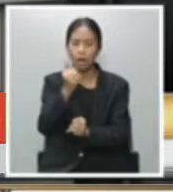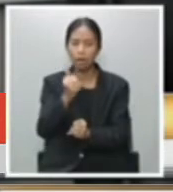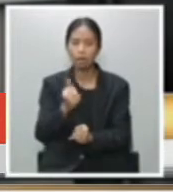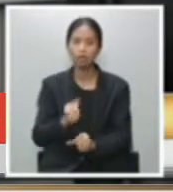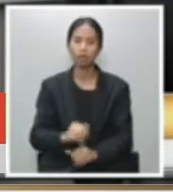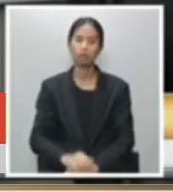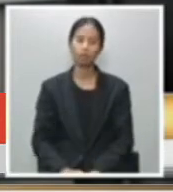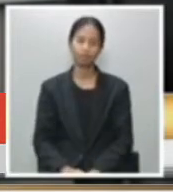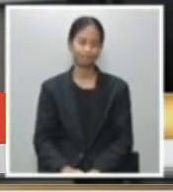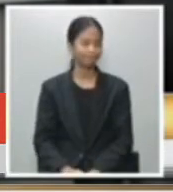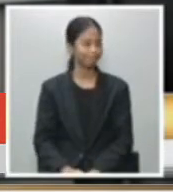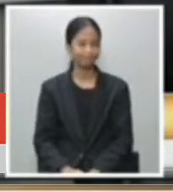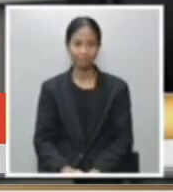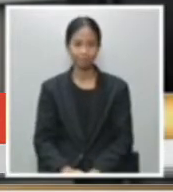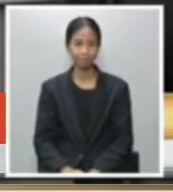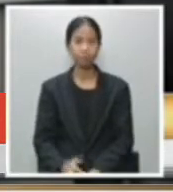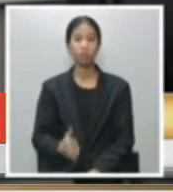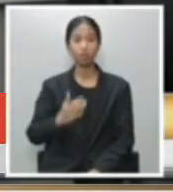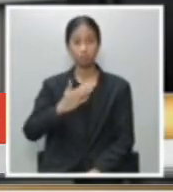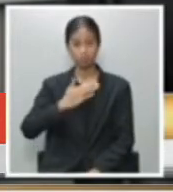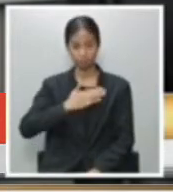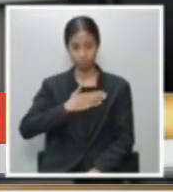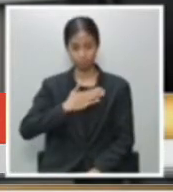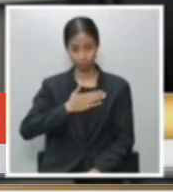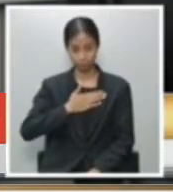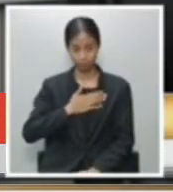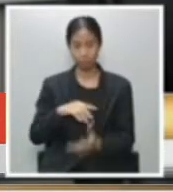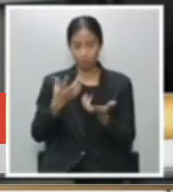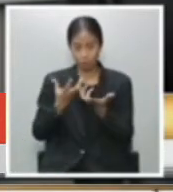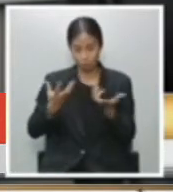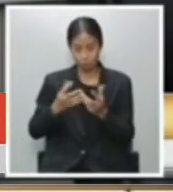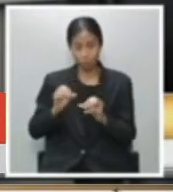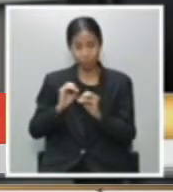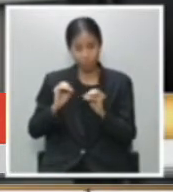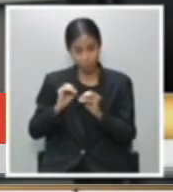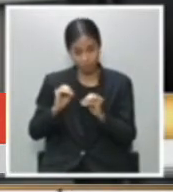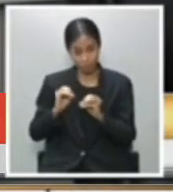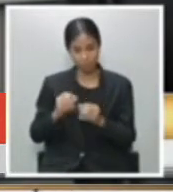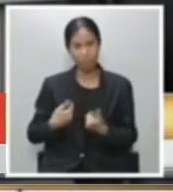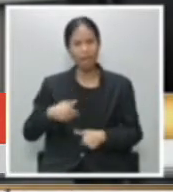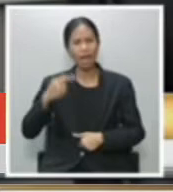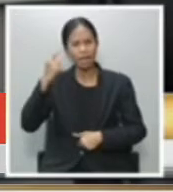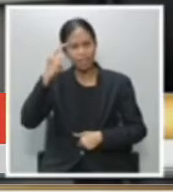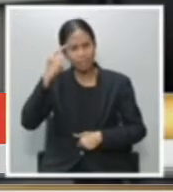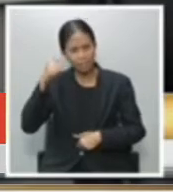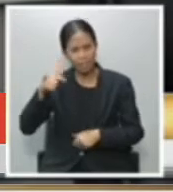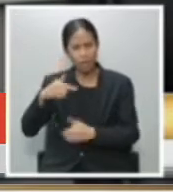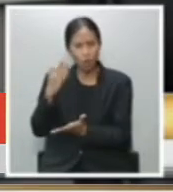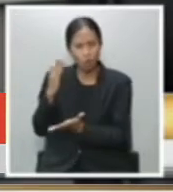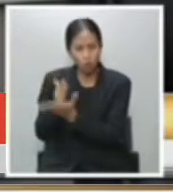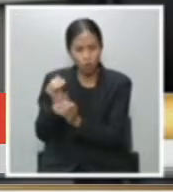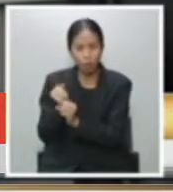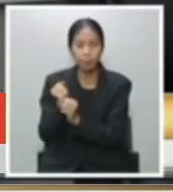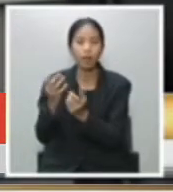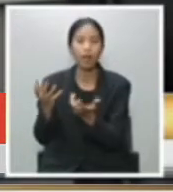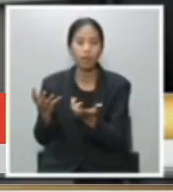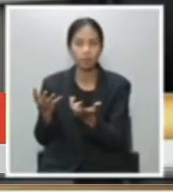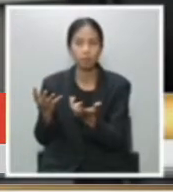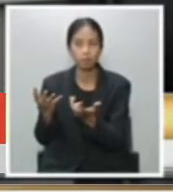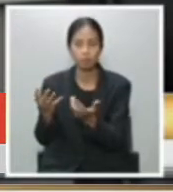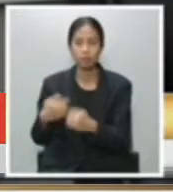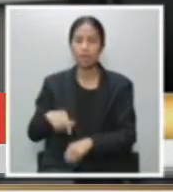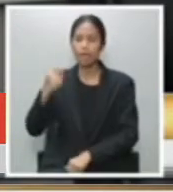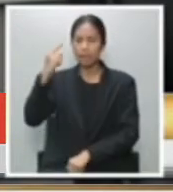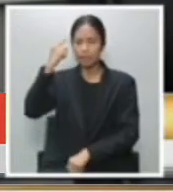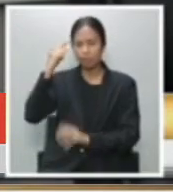ครับแม้เราไม่มีเครื่องมืออยู่ในมือแล้วจะคาดว่าเขาจะหยุดยั้งได้อย่างไรอย่าไป